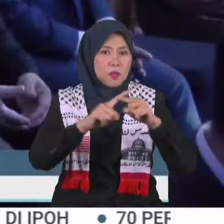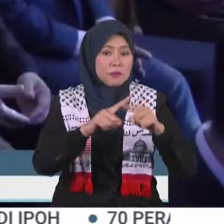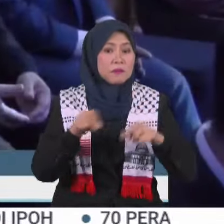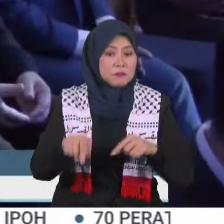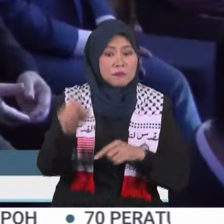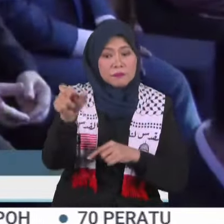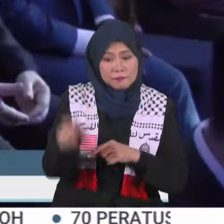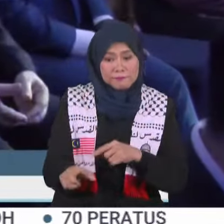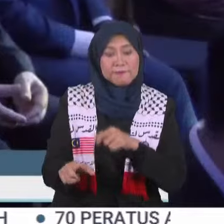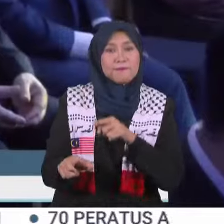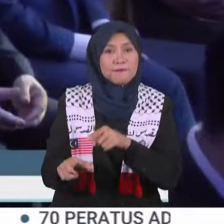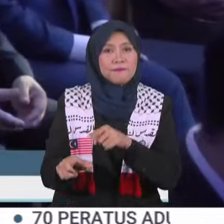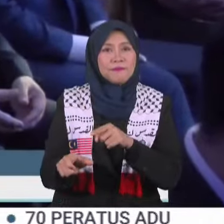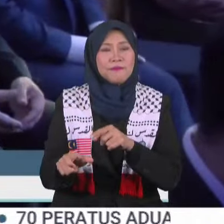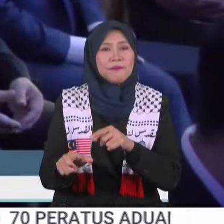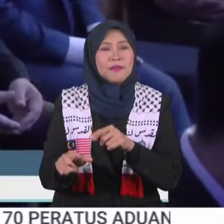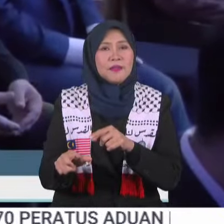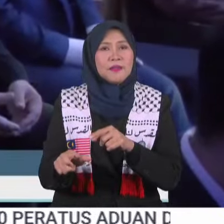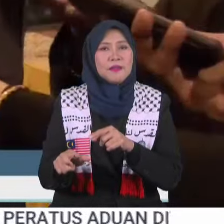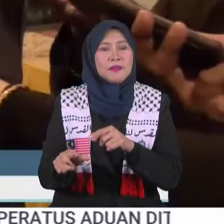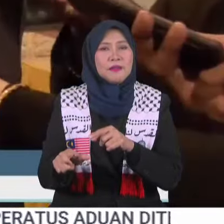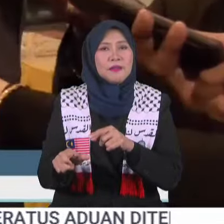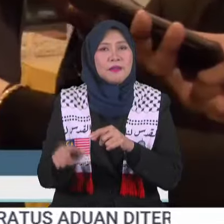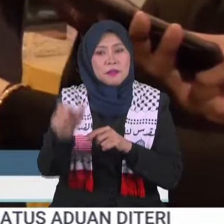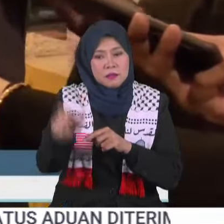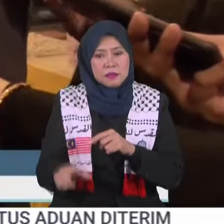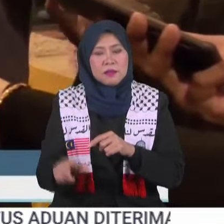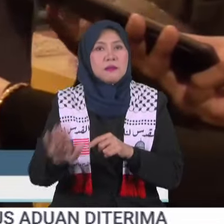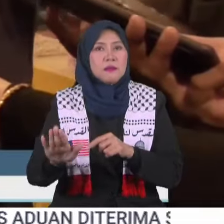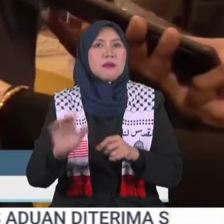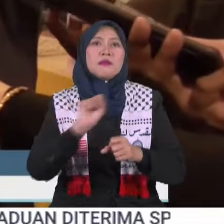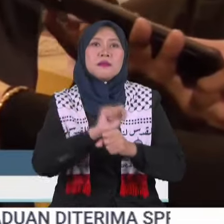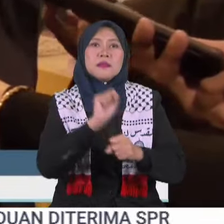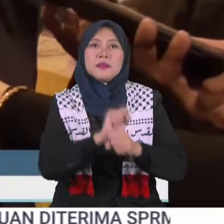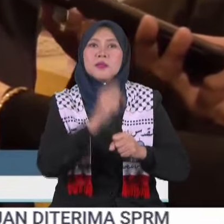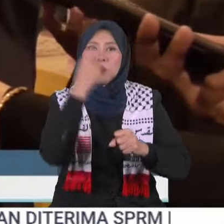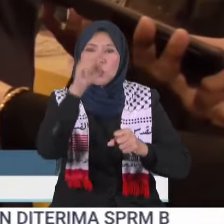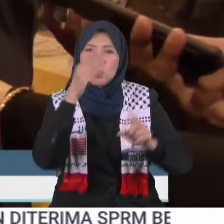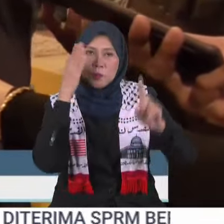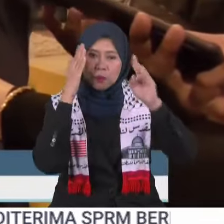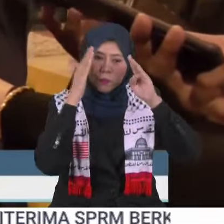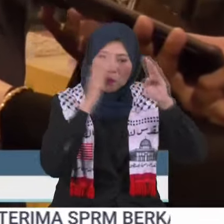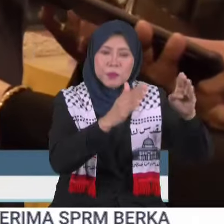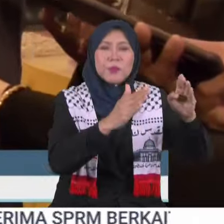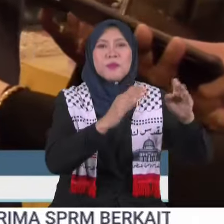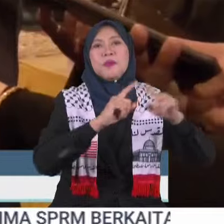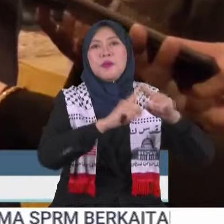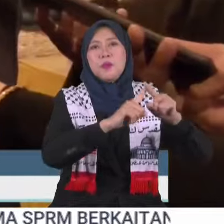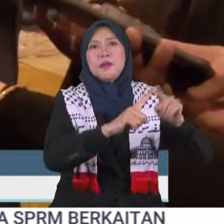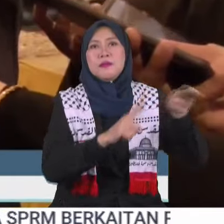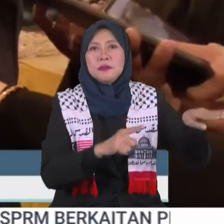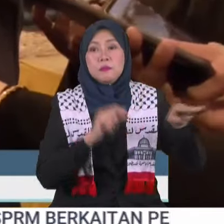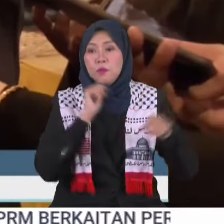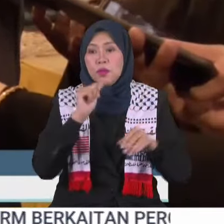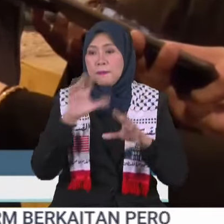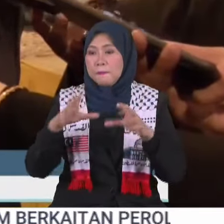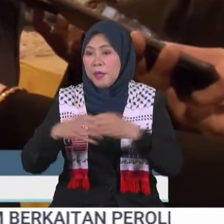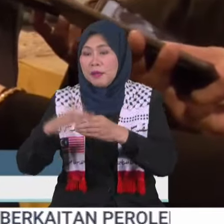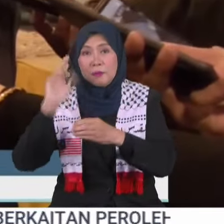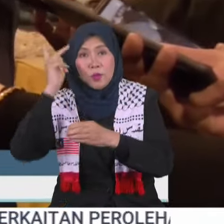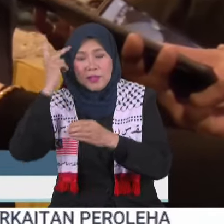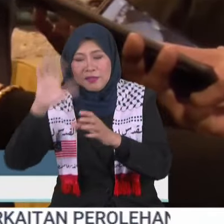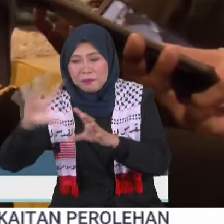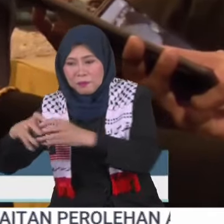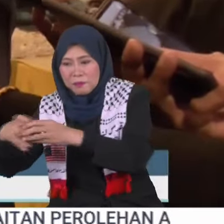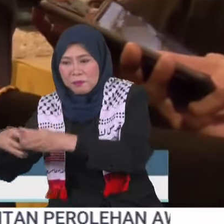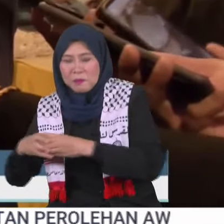yang non-partisan lah. Dia bekerja untuk dewan, bukan untuk mana-mana parti atau